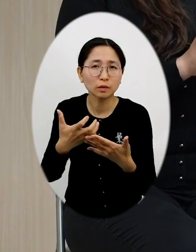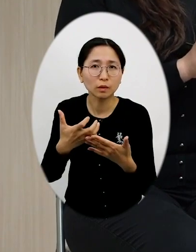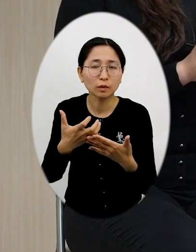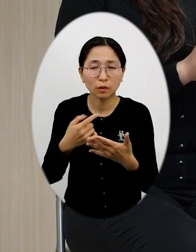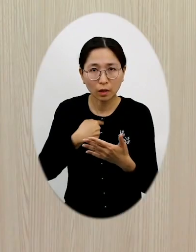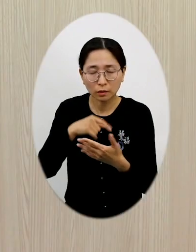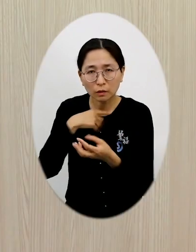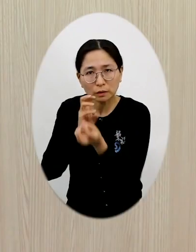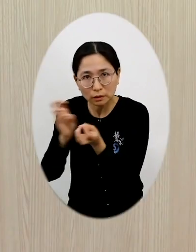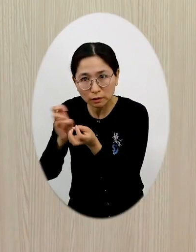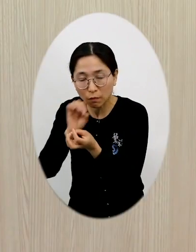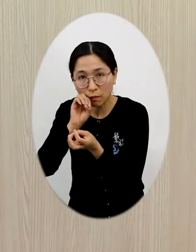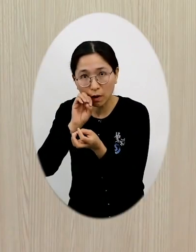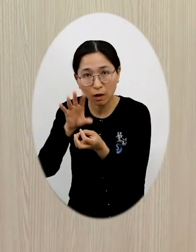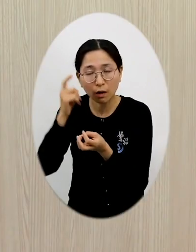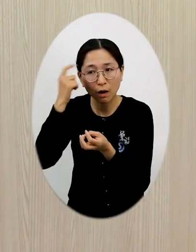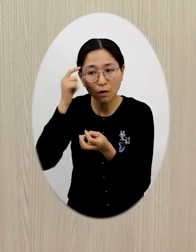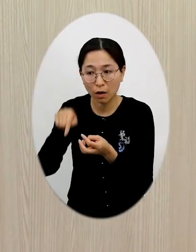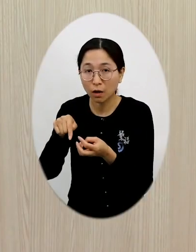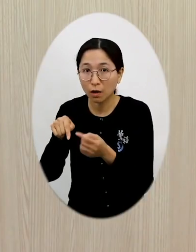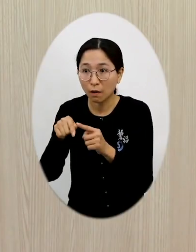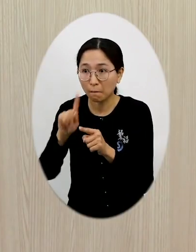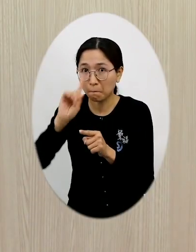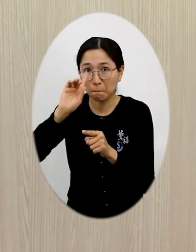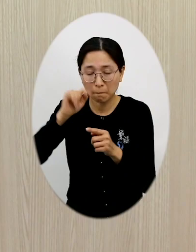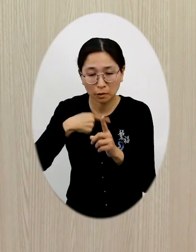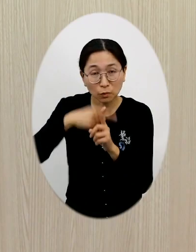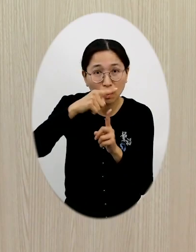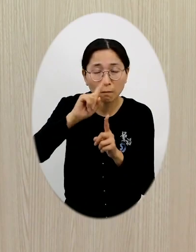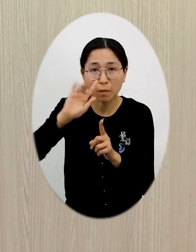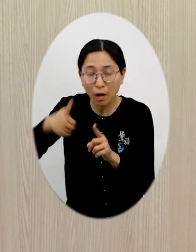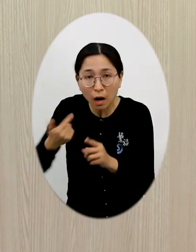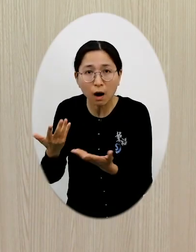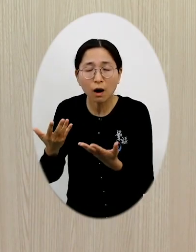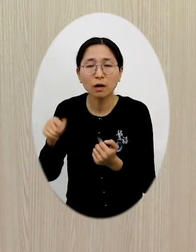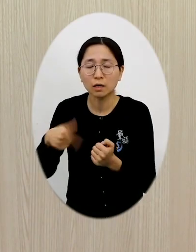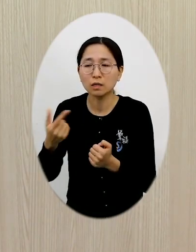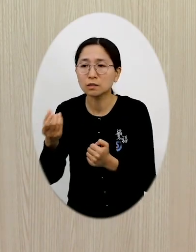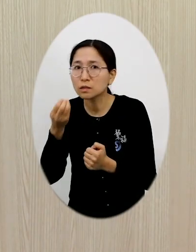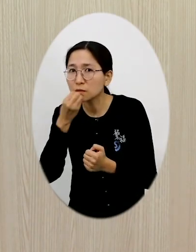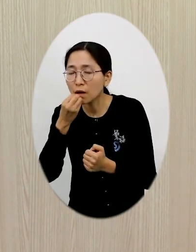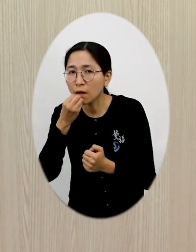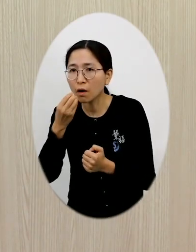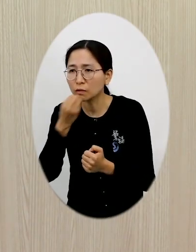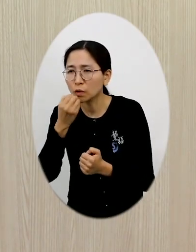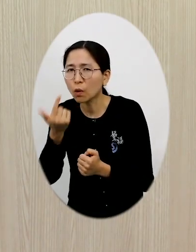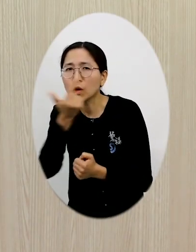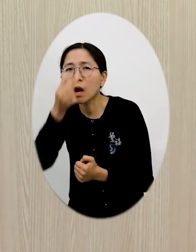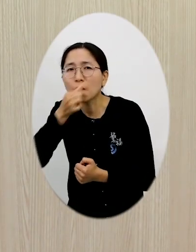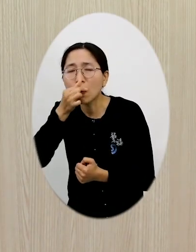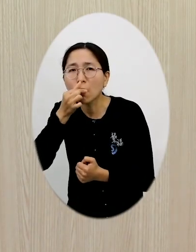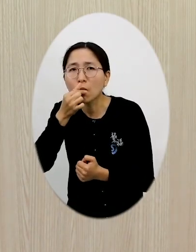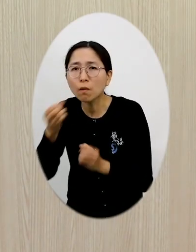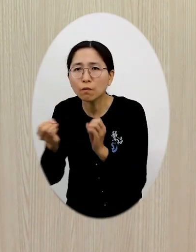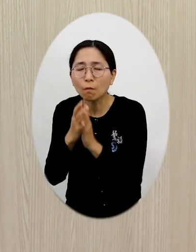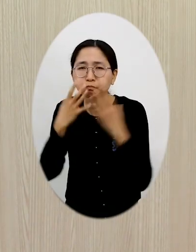業嘅詞彙。咁我哋用解釋嘅意思就俾佢知道翻，哦，原來我呢個指數高係邊度得嚟㗎？哦，原來可能我食錯嘢，食得